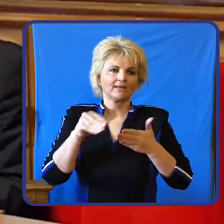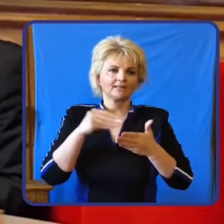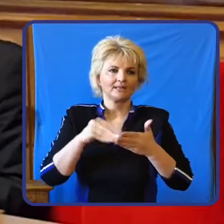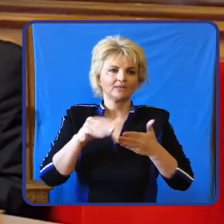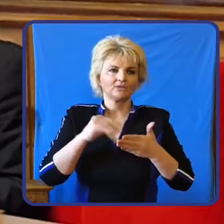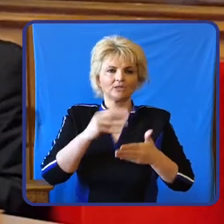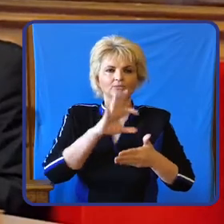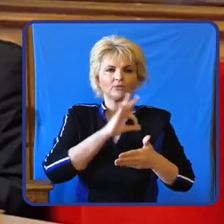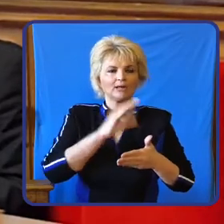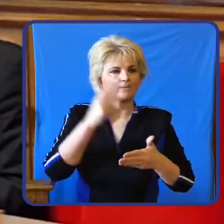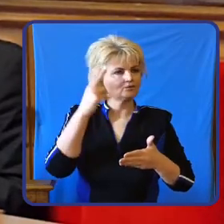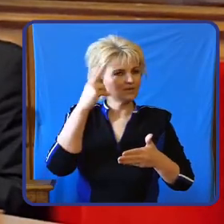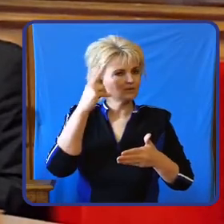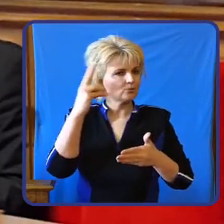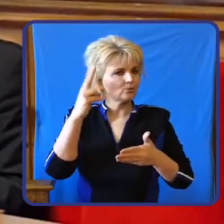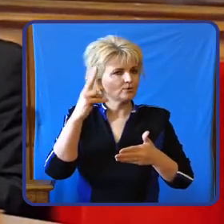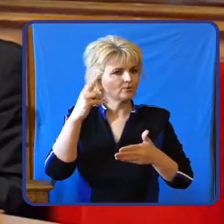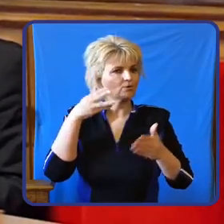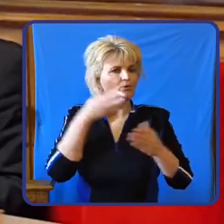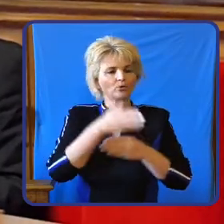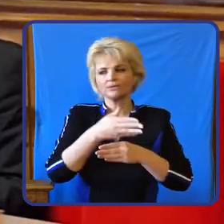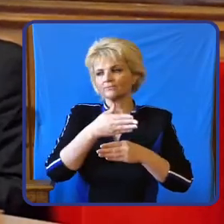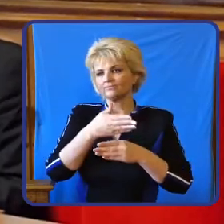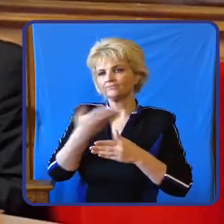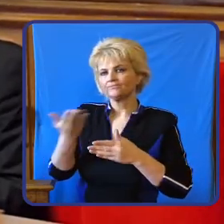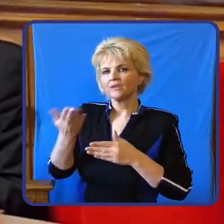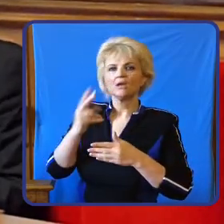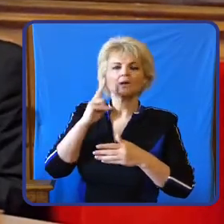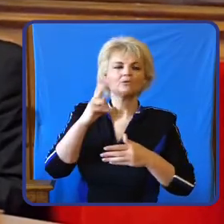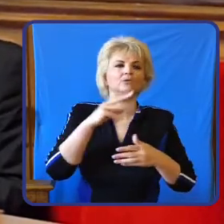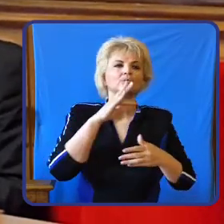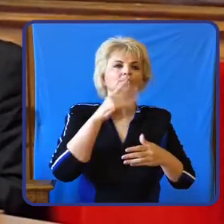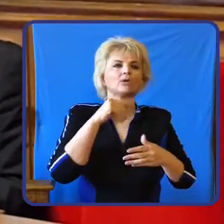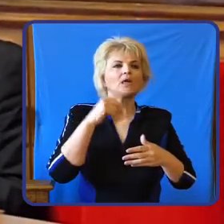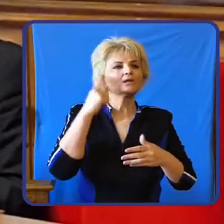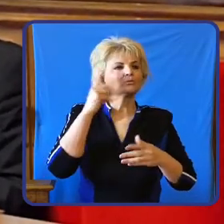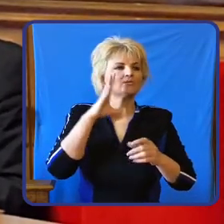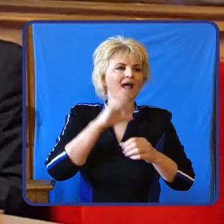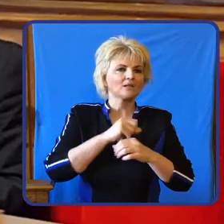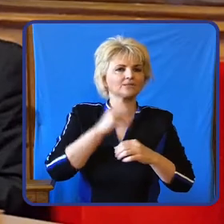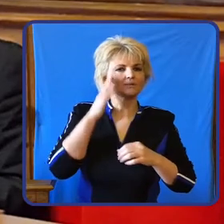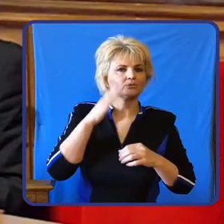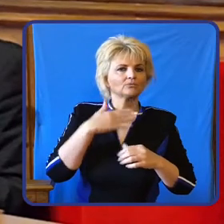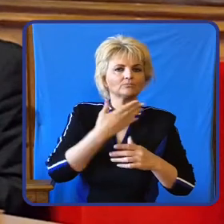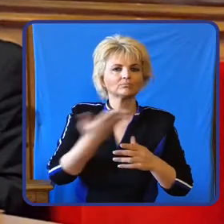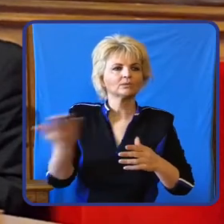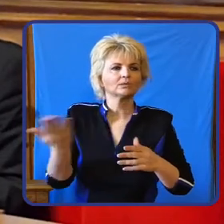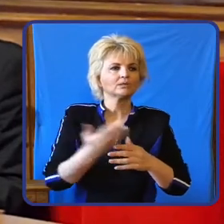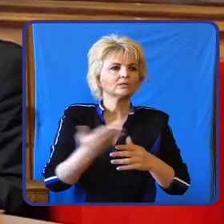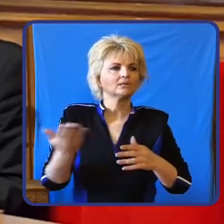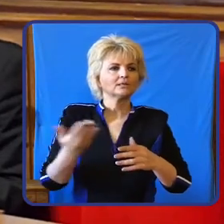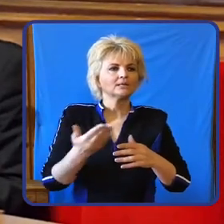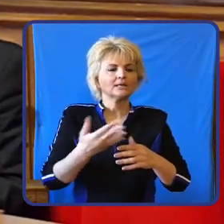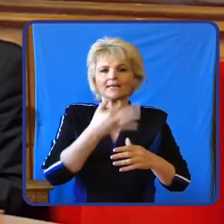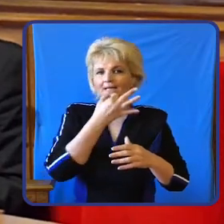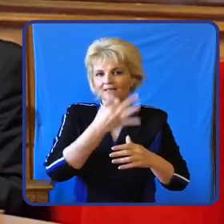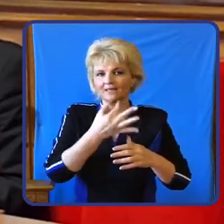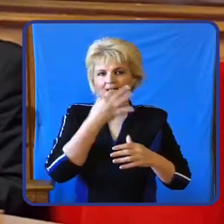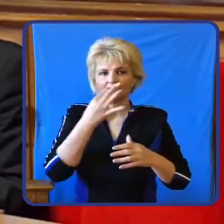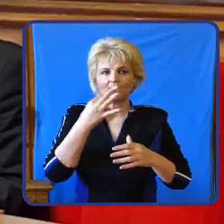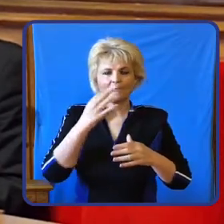És polgármester úrhoz lenne, vagy esetleg Kuruc Roland lehet, hogy fog tudni nekem majd segíteni, kérdésem, amit szintén